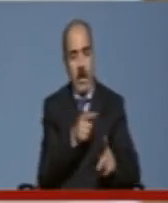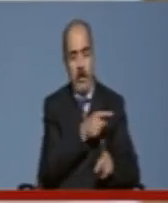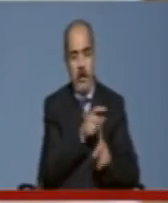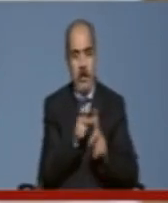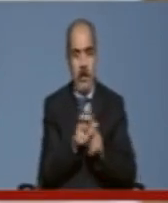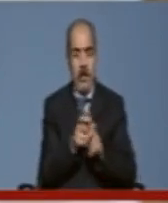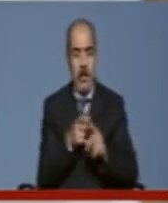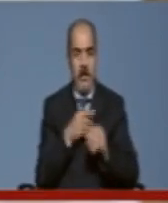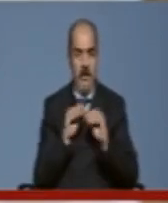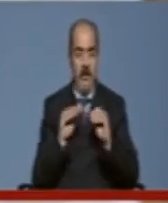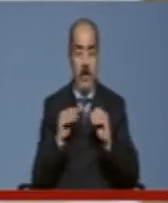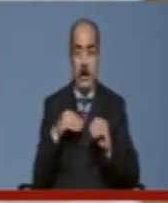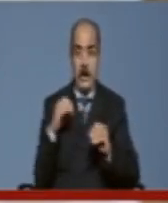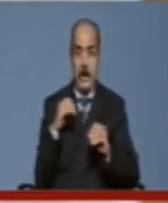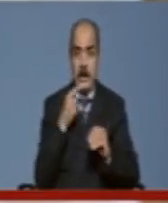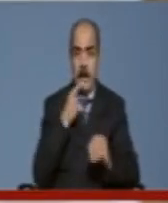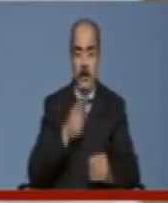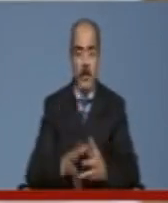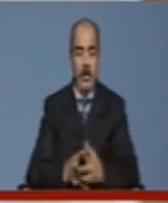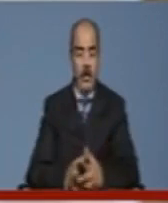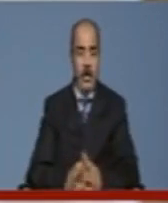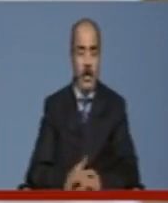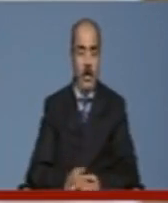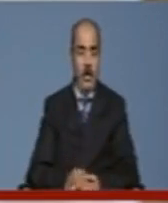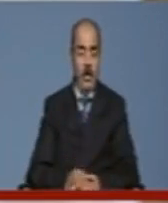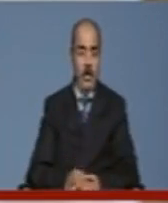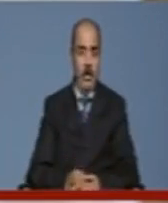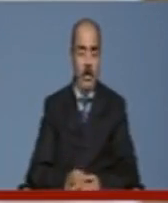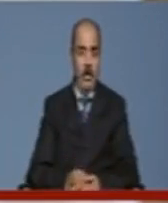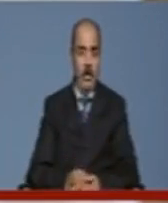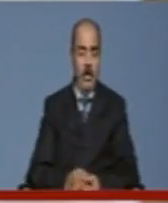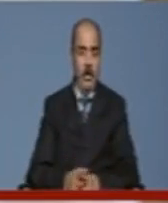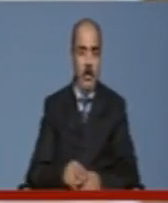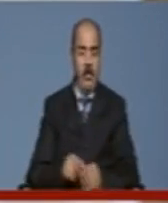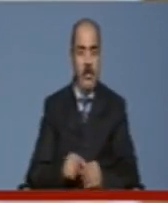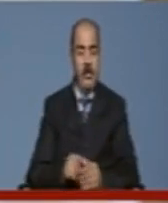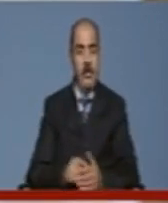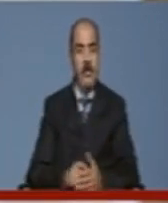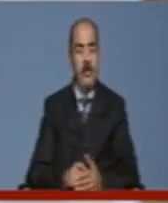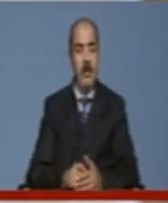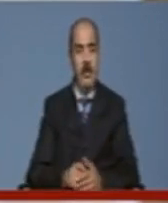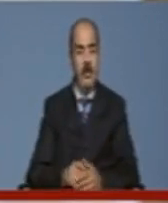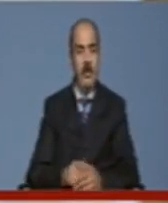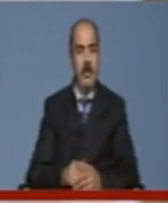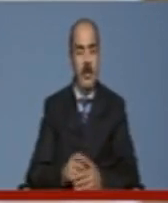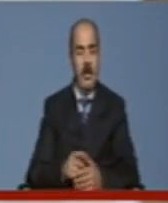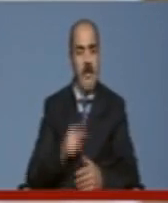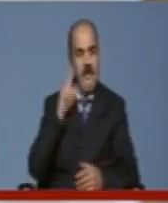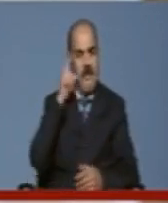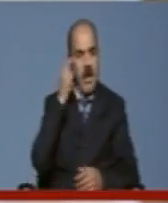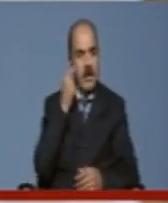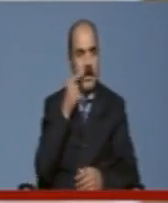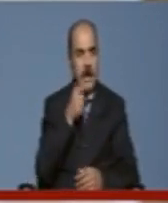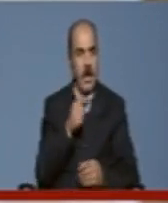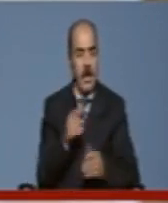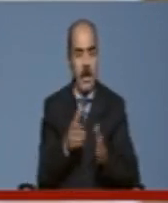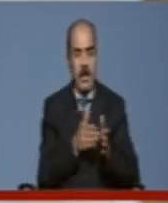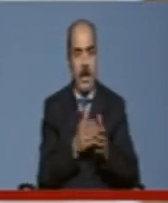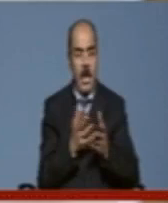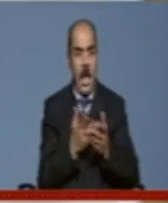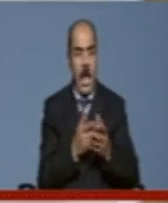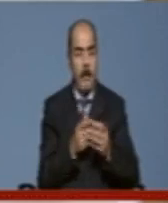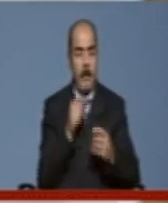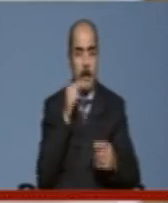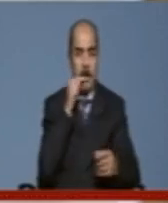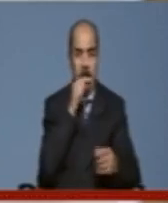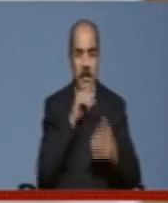ذكرتم سيادة الرئيس على وجه الخصوص، تكلمتم عن الفلسطينيين من رجال ونساء.